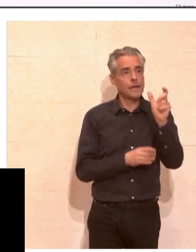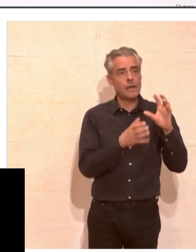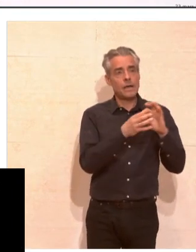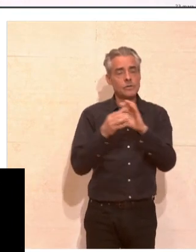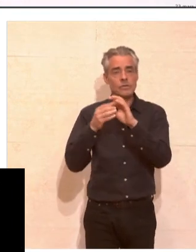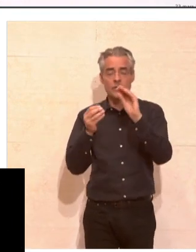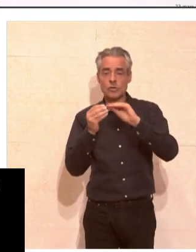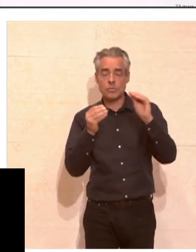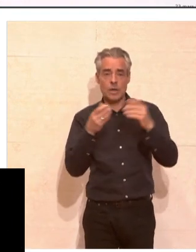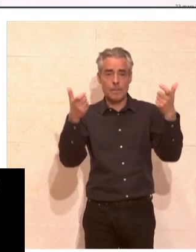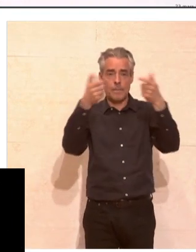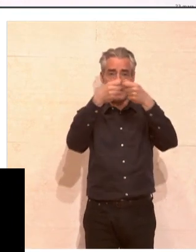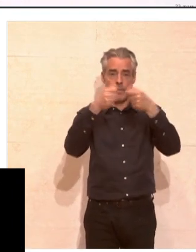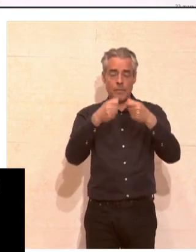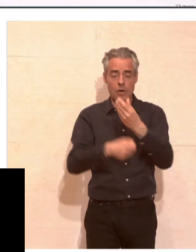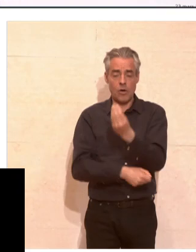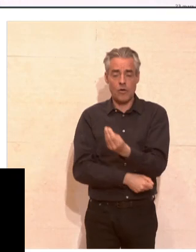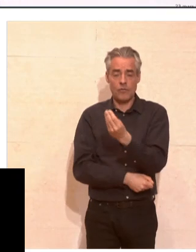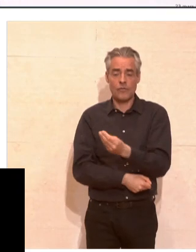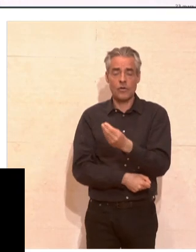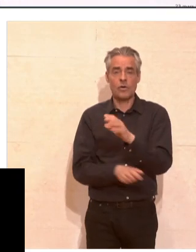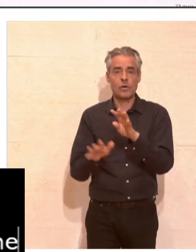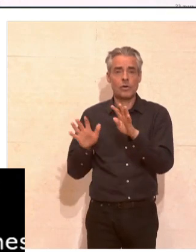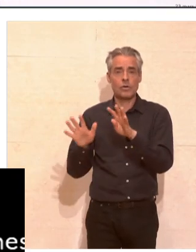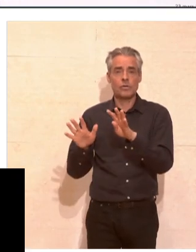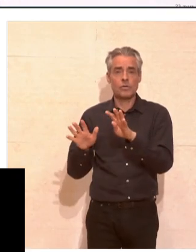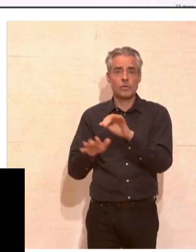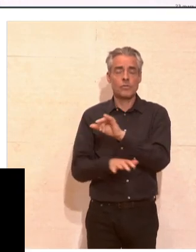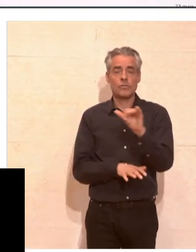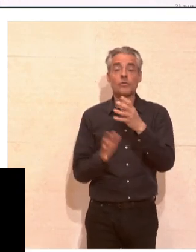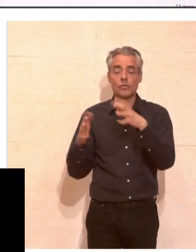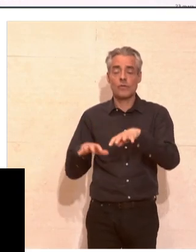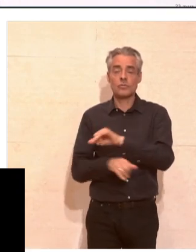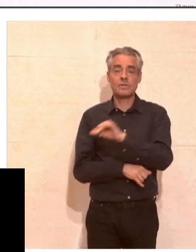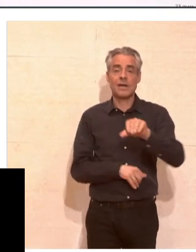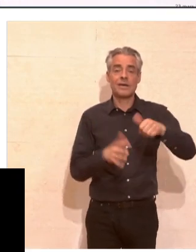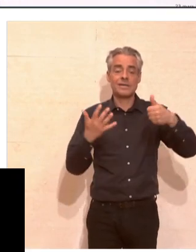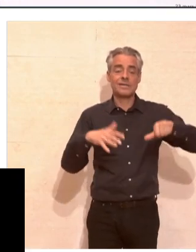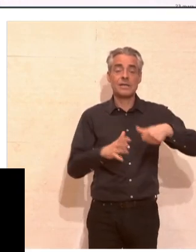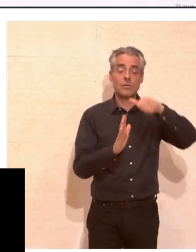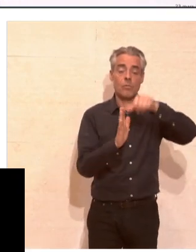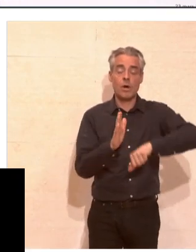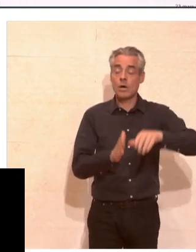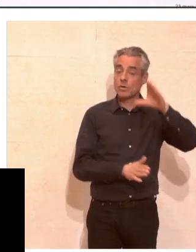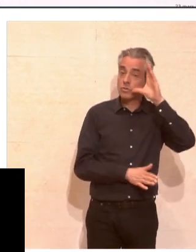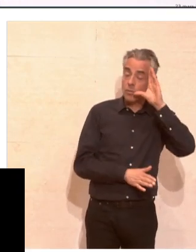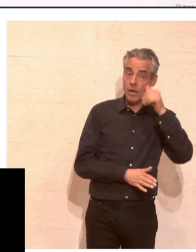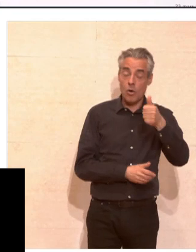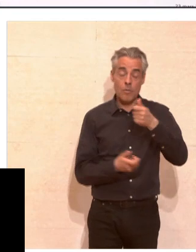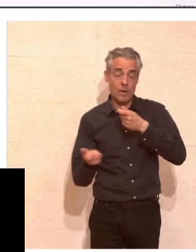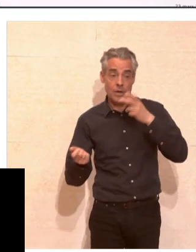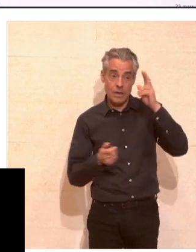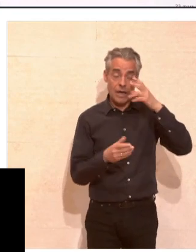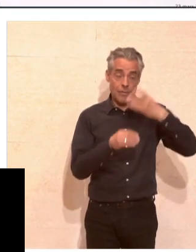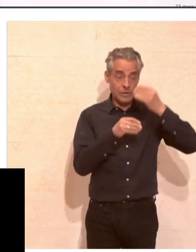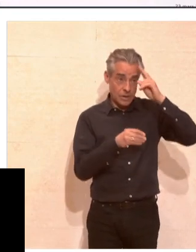associés à des objets chez des enfants très jeunes de 9 à 16 mois. Et ce qu'on voit, c'est qu'avec le sommeil, ils arrivent à généraliser